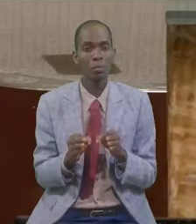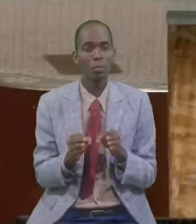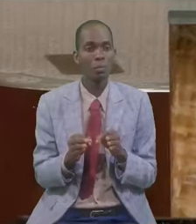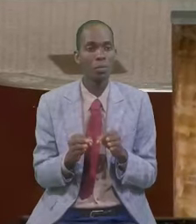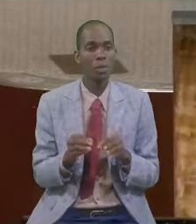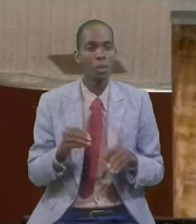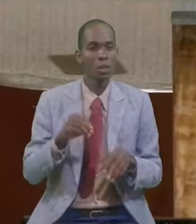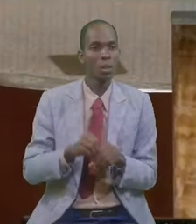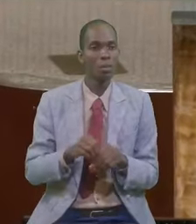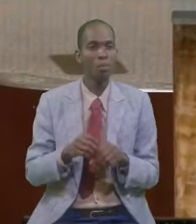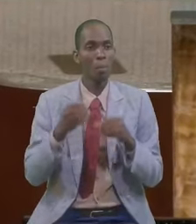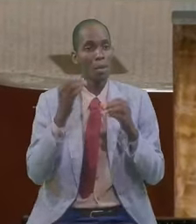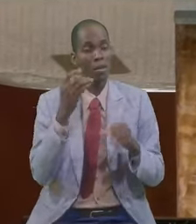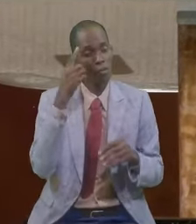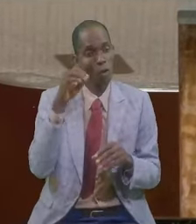Si